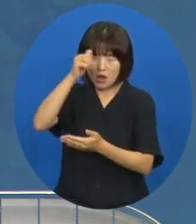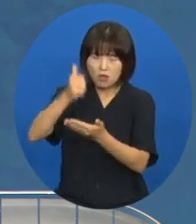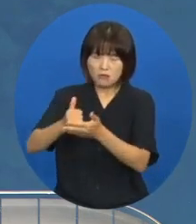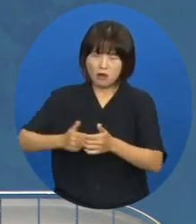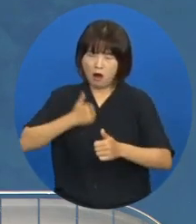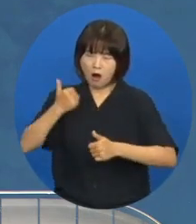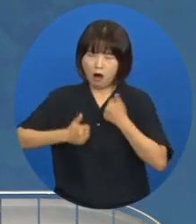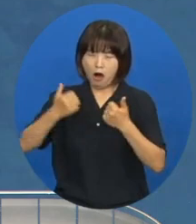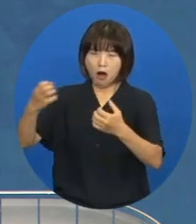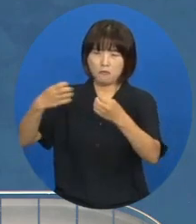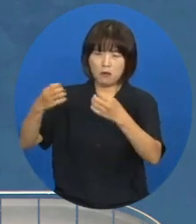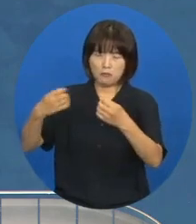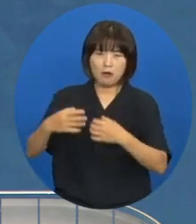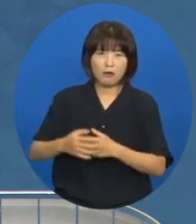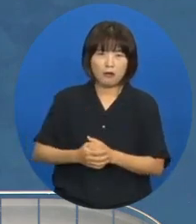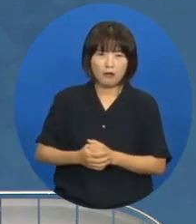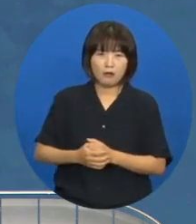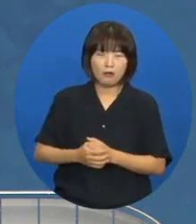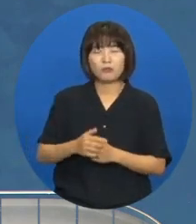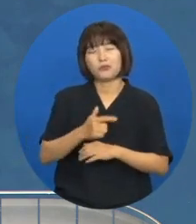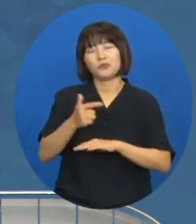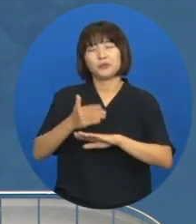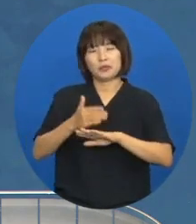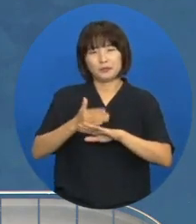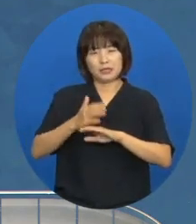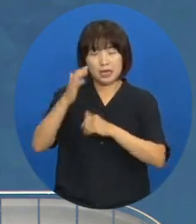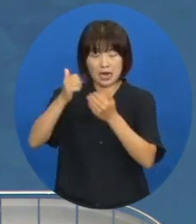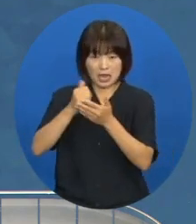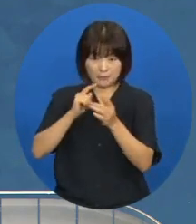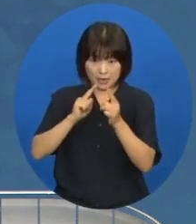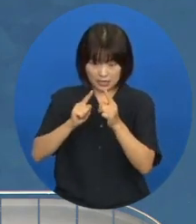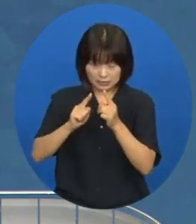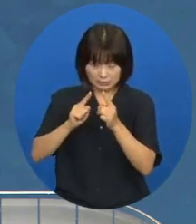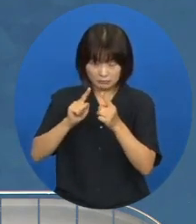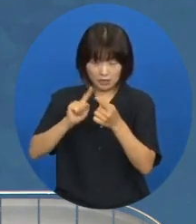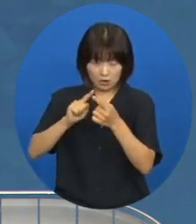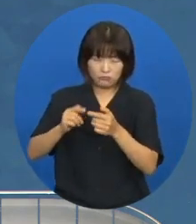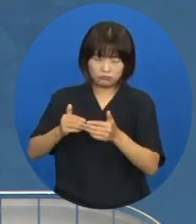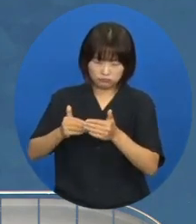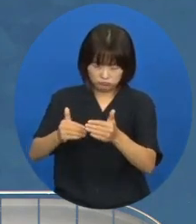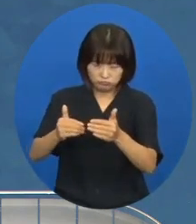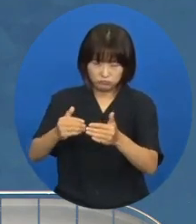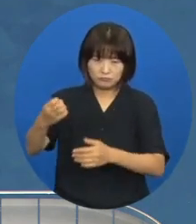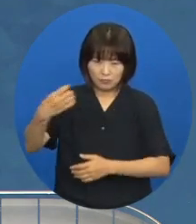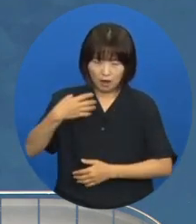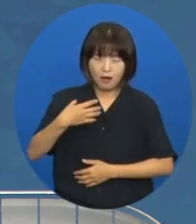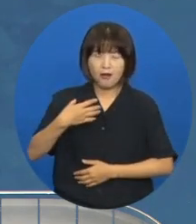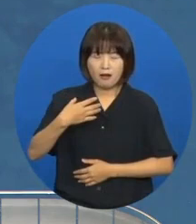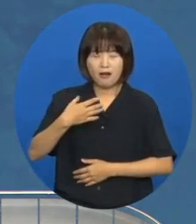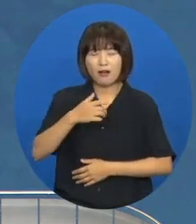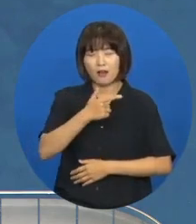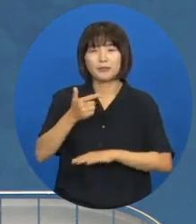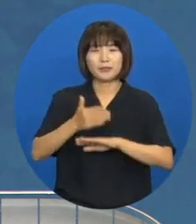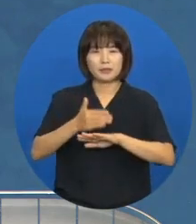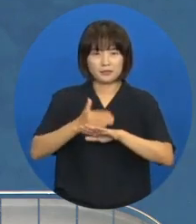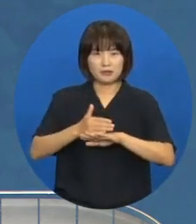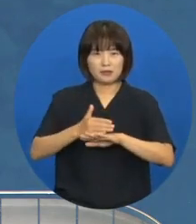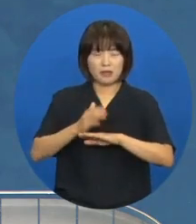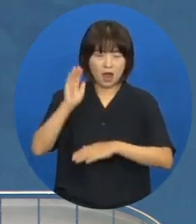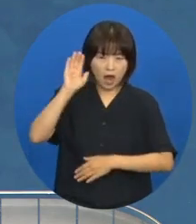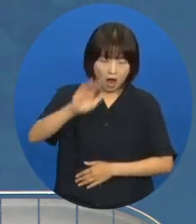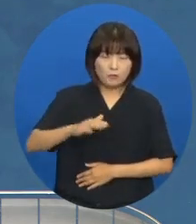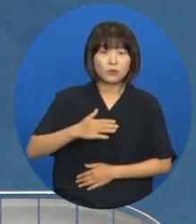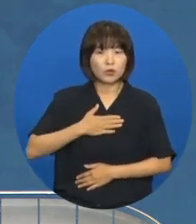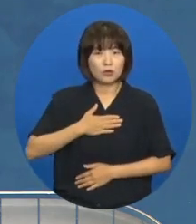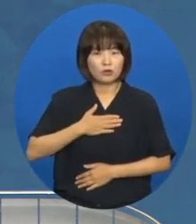너무 감사하더라고. 하나님의 말씀이니까 그대로 가야 하니까. 앞으로도 저는